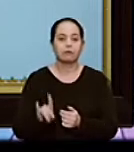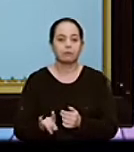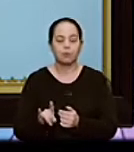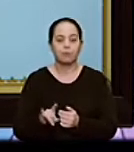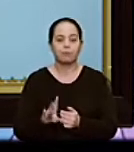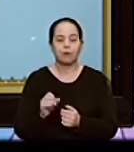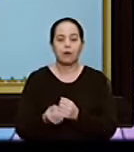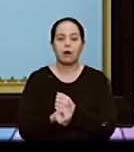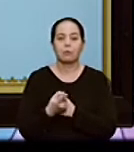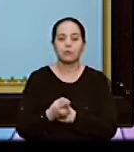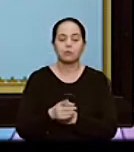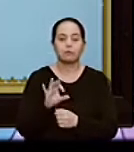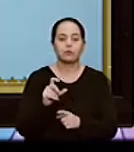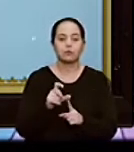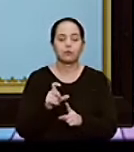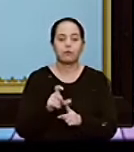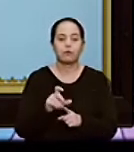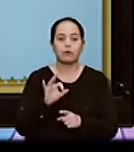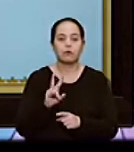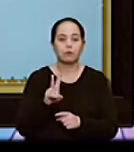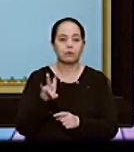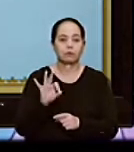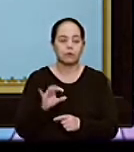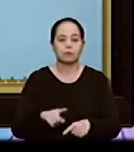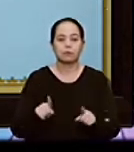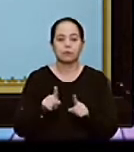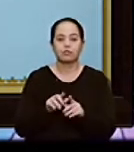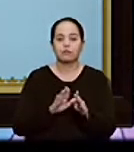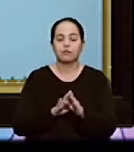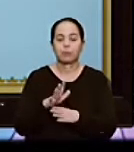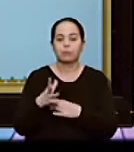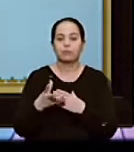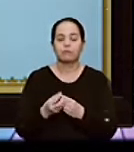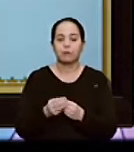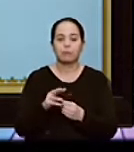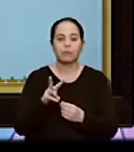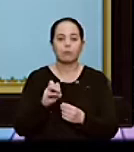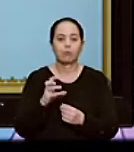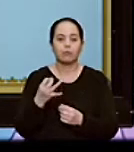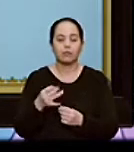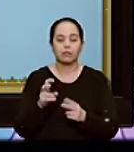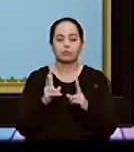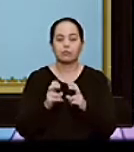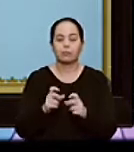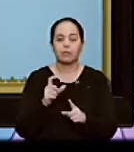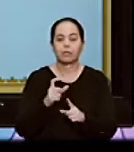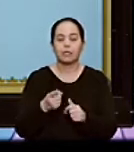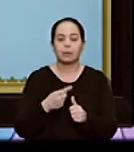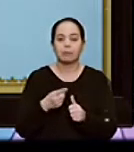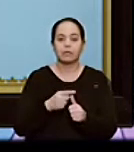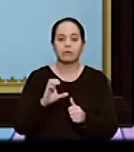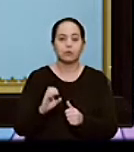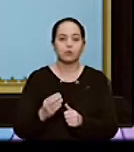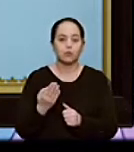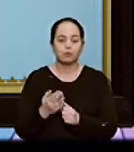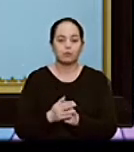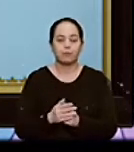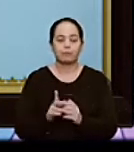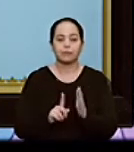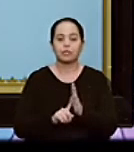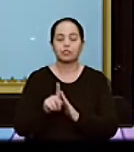окно». Образовано от слова «окно», значит, мы выполняем с вами морфологический разбор имени